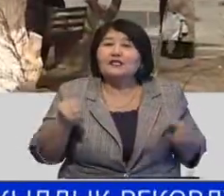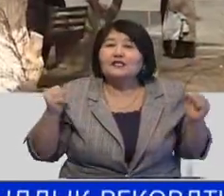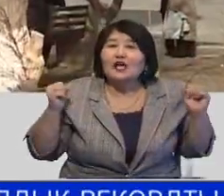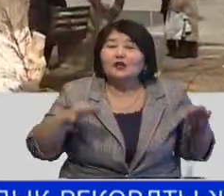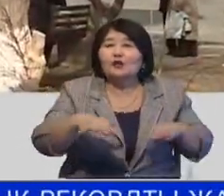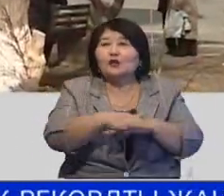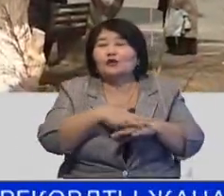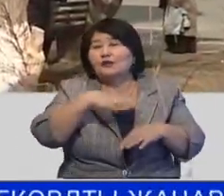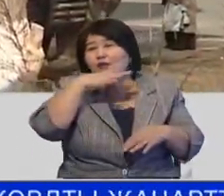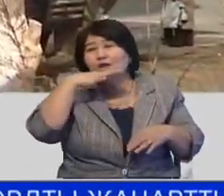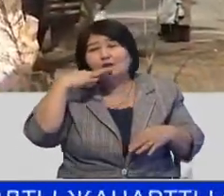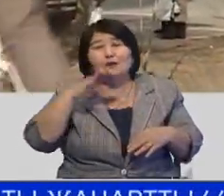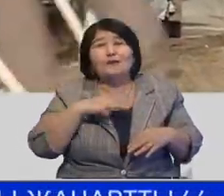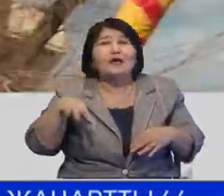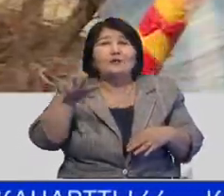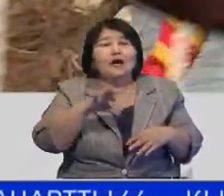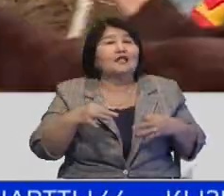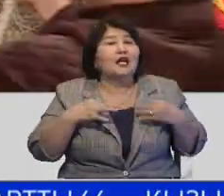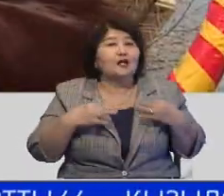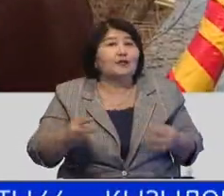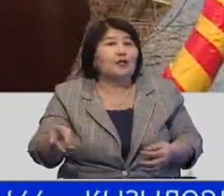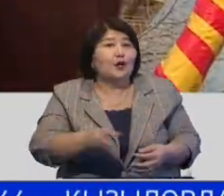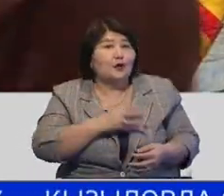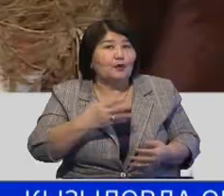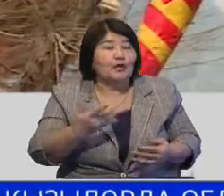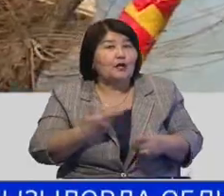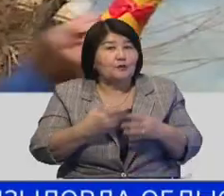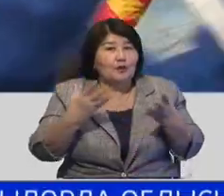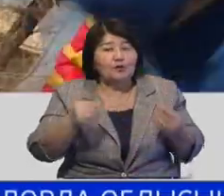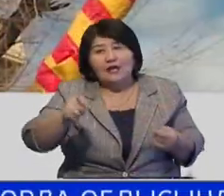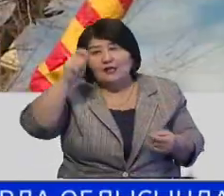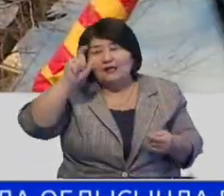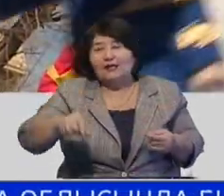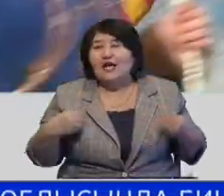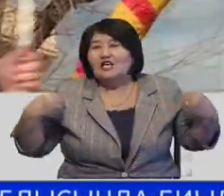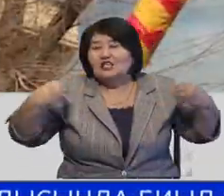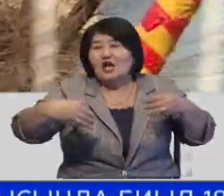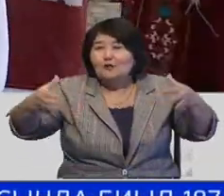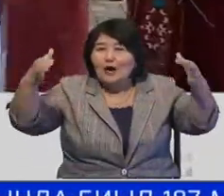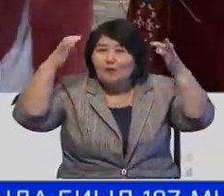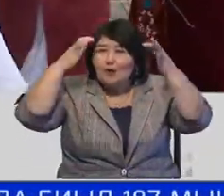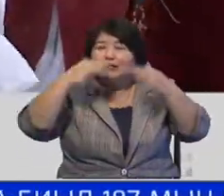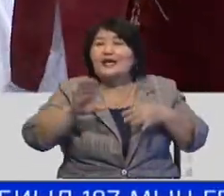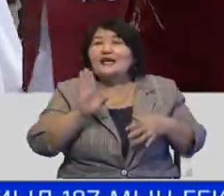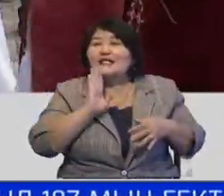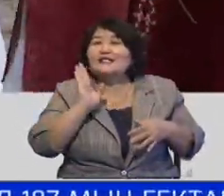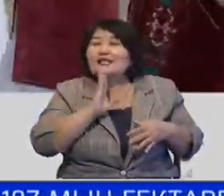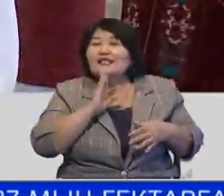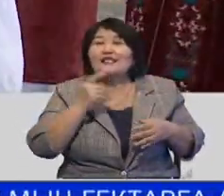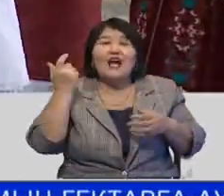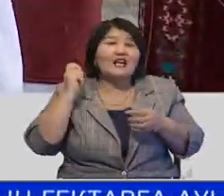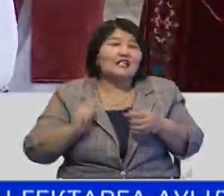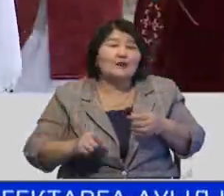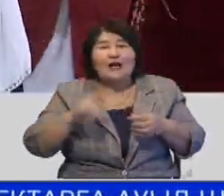келген жұртшылықтың қарасы қалың, барлығы мерекелік көңіл күйде. Бұл күні ер азаматтар шапан мен бөркін кисе, қыз келіншектер